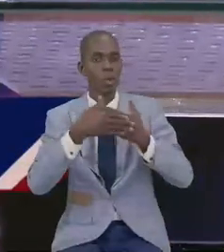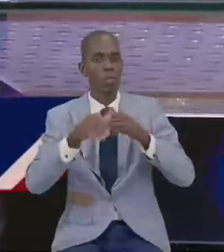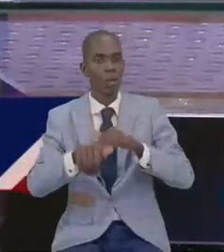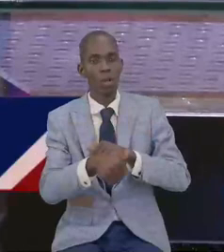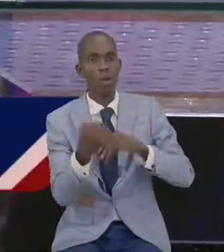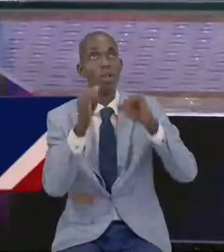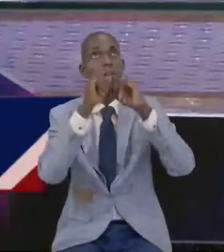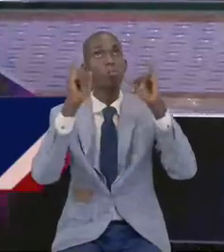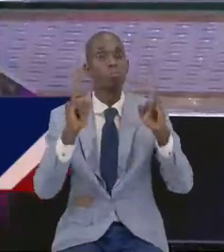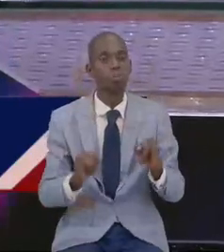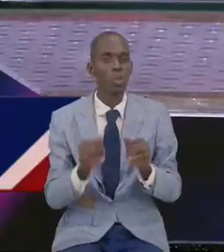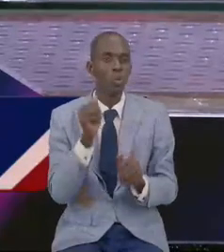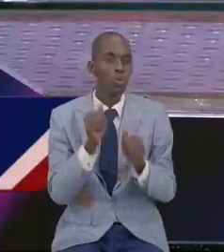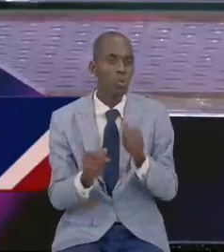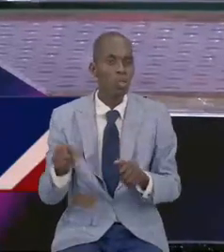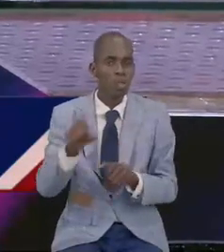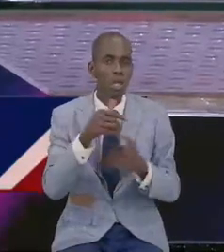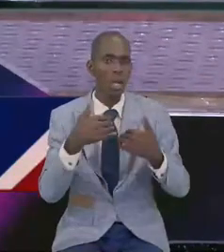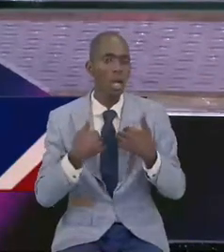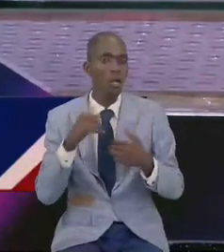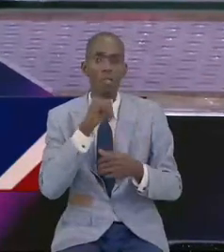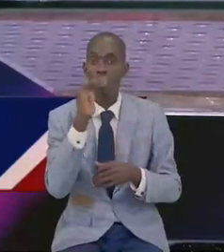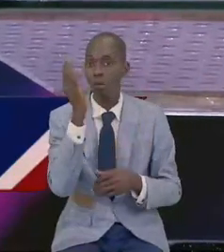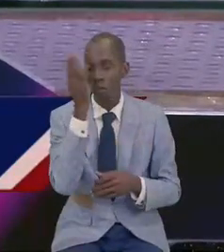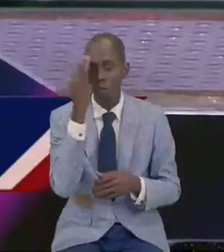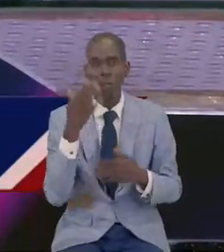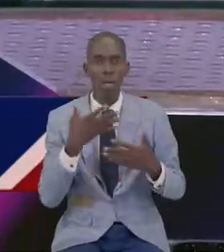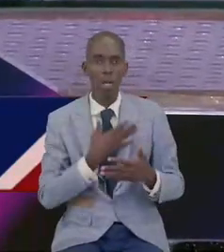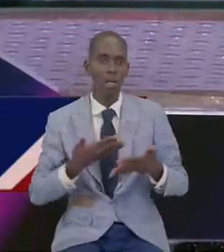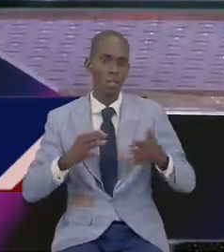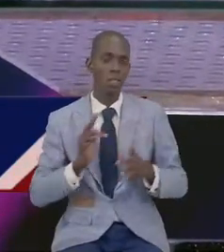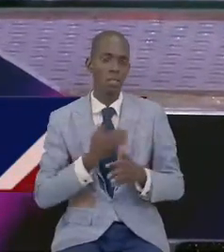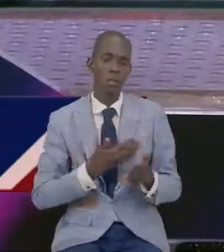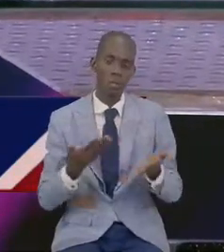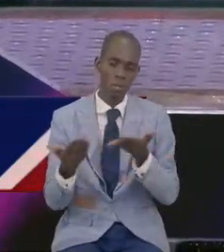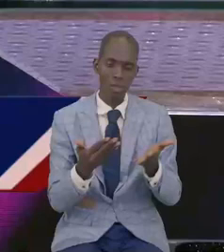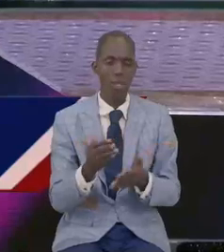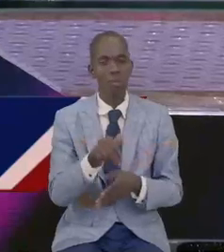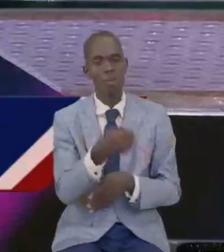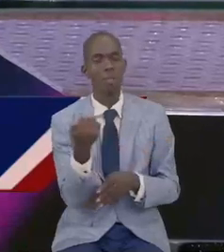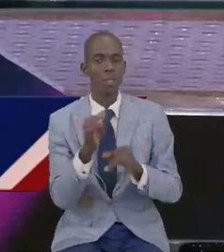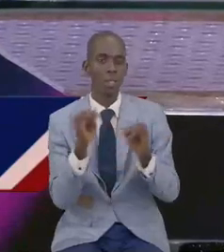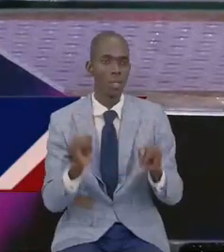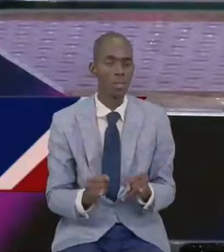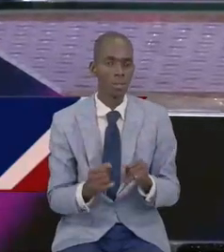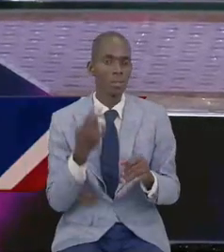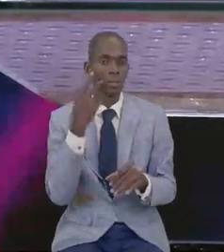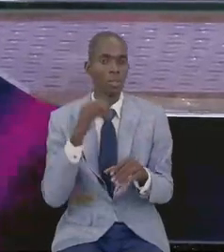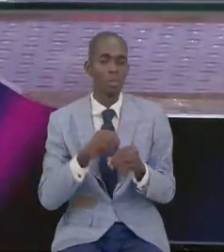allons après d'autres dieux, des dieux que tu ne connais point, et servons-les, verset